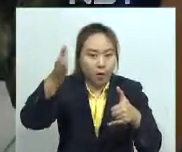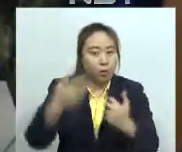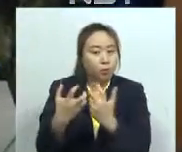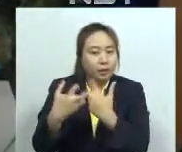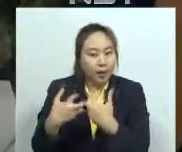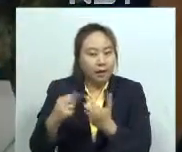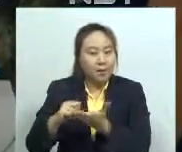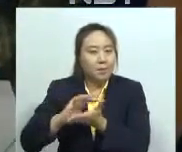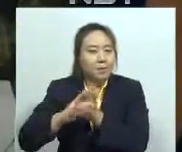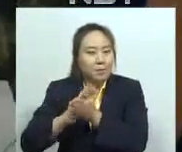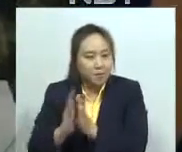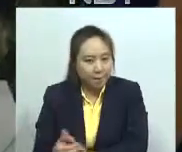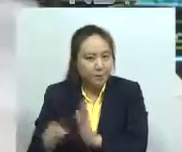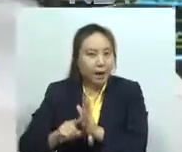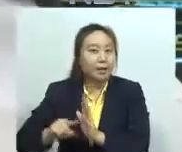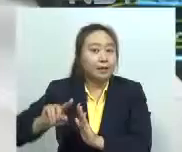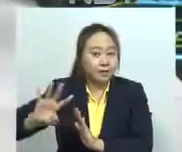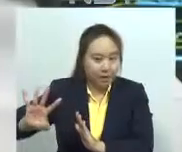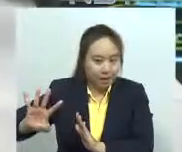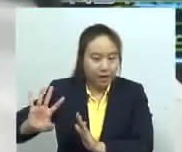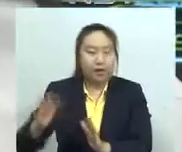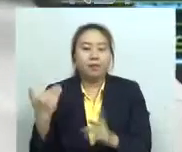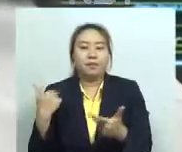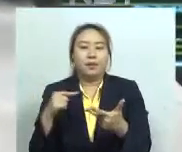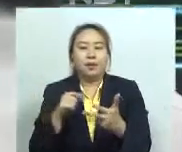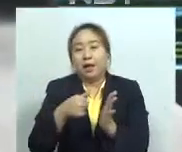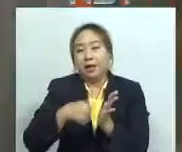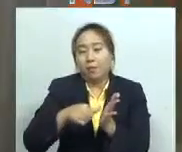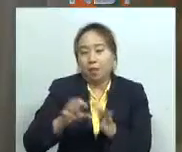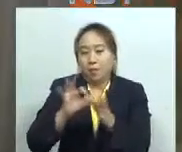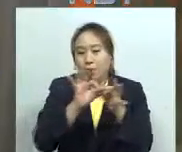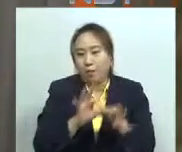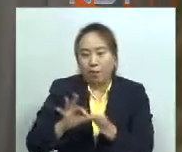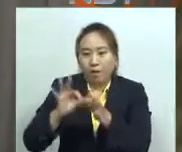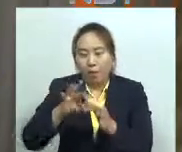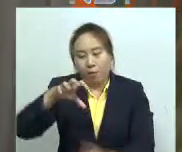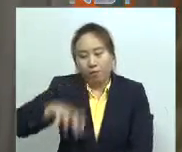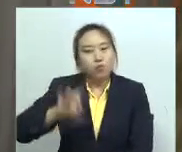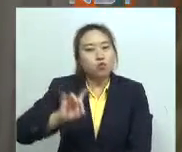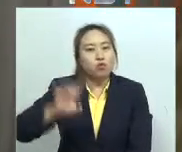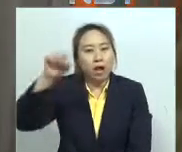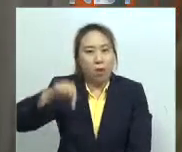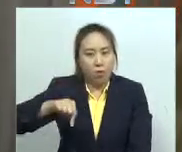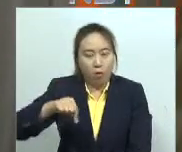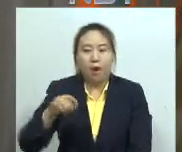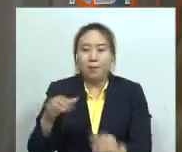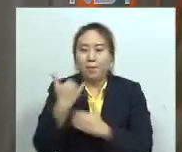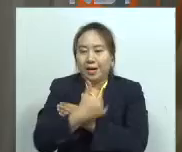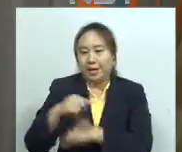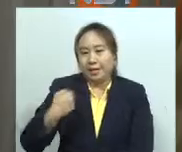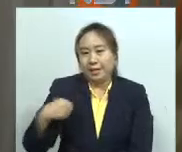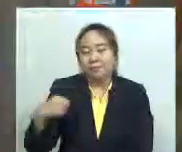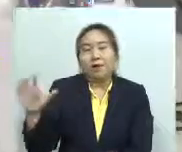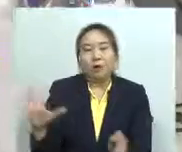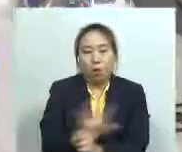กรรมครั้งที่4การเชื่อมโยงระบบศุลกากรอิเล็กทรอนิกส์ณจุดเดียวของอาเซียนให้ครบทั้ง10ประเทศสมาชิ